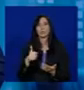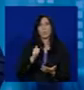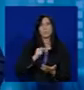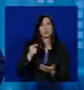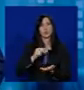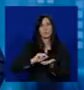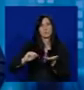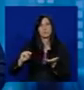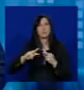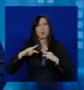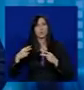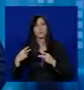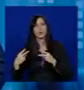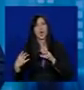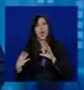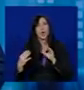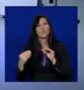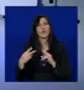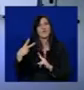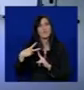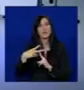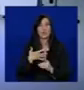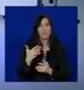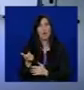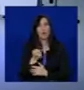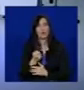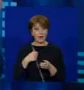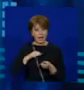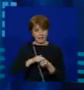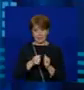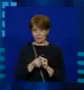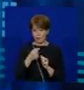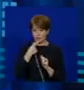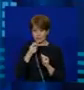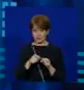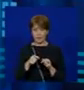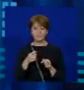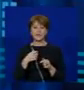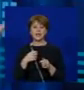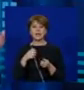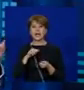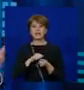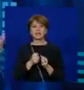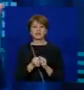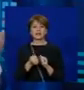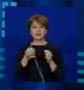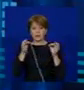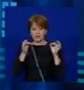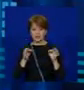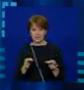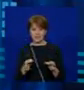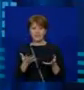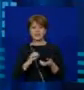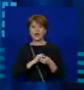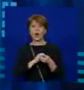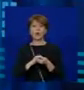писмен отговор, а говорите в медиите, че имал кредит. Вашето време свърши. Христо Иванов. Бориме за дигитализацията, бориме се за модернизацията